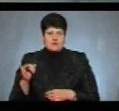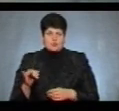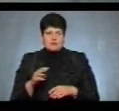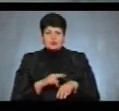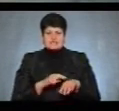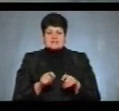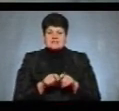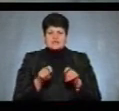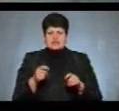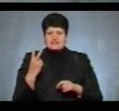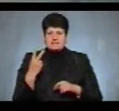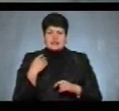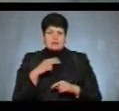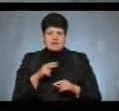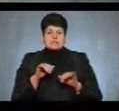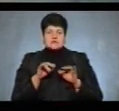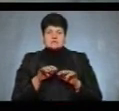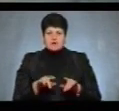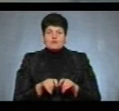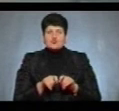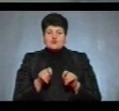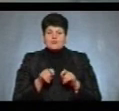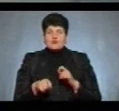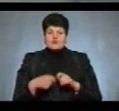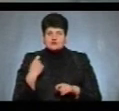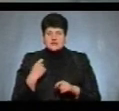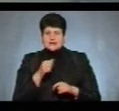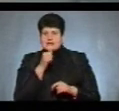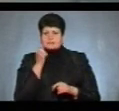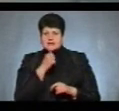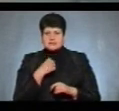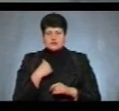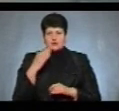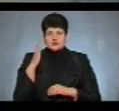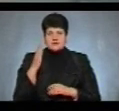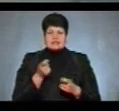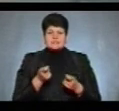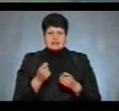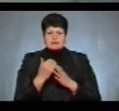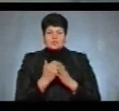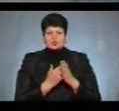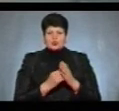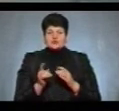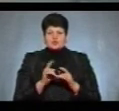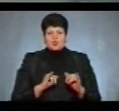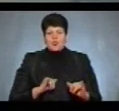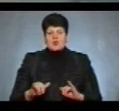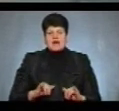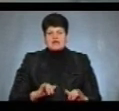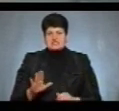відкрили 2 кримінальних провадження щодо порушення таємниці голосування і адміністративні протоколи щодо хуліганства.